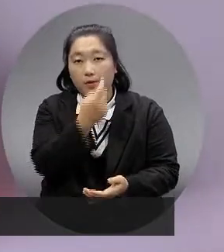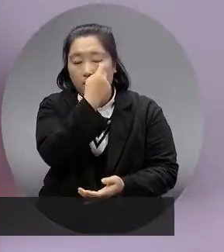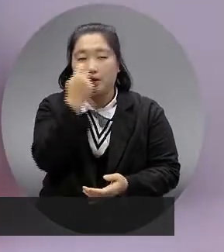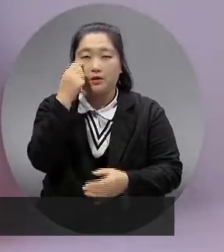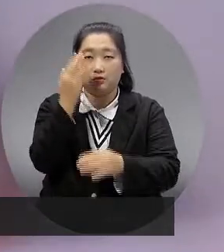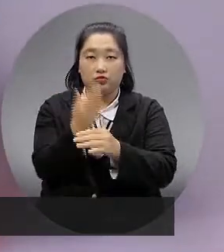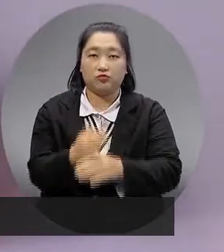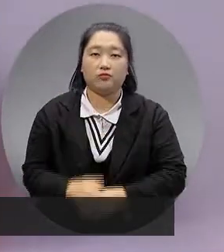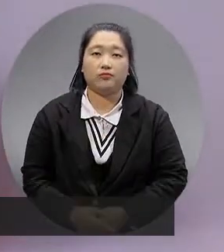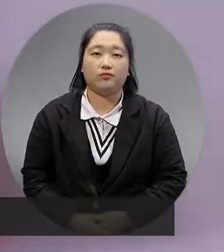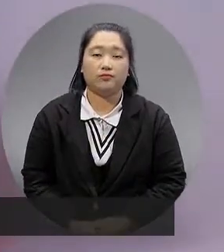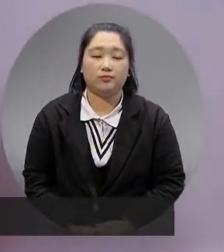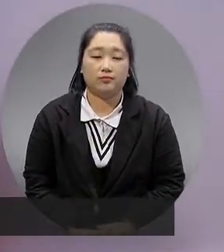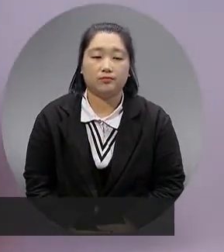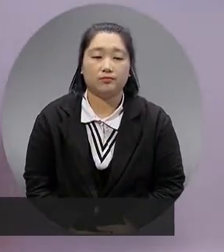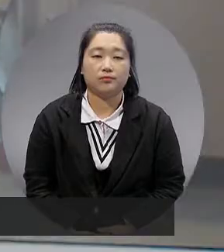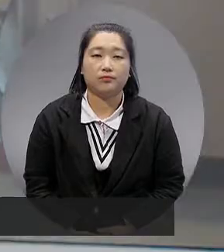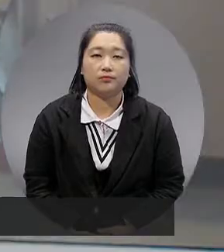뉴스 이채연입니다.